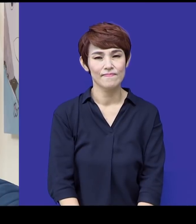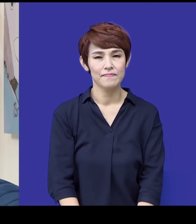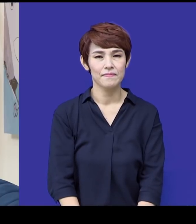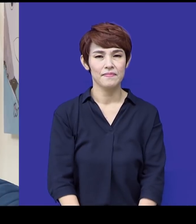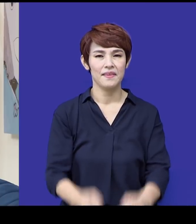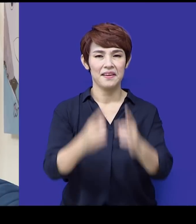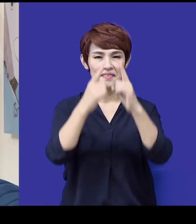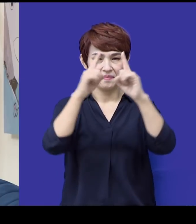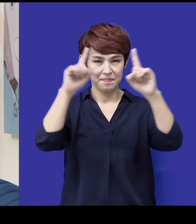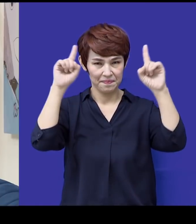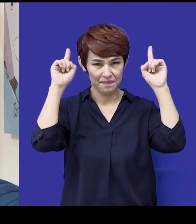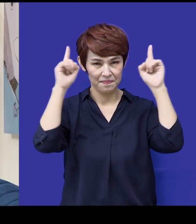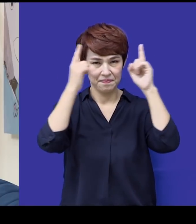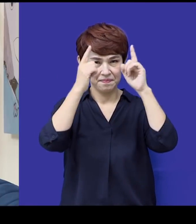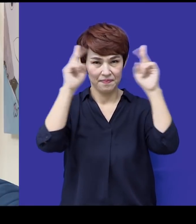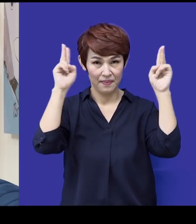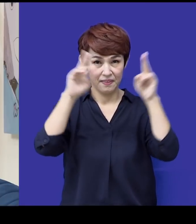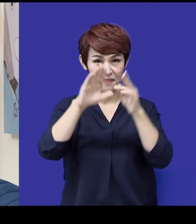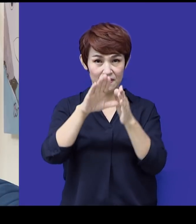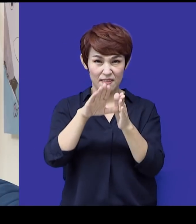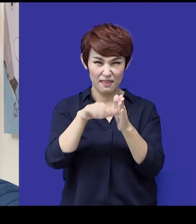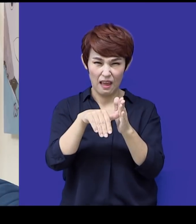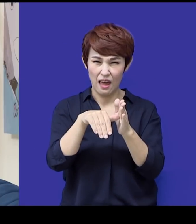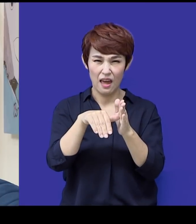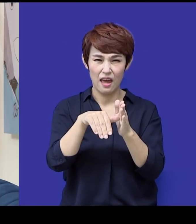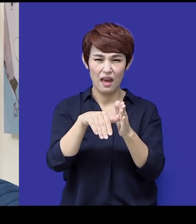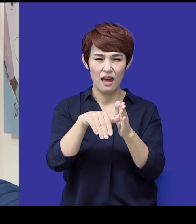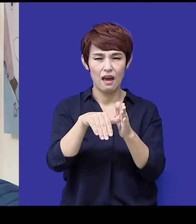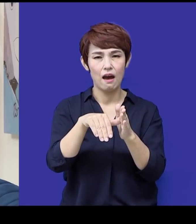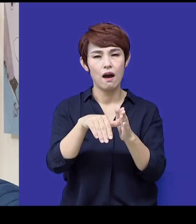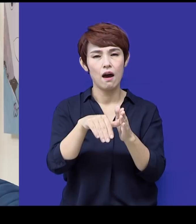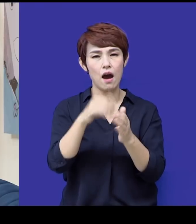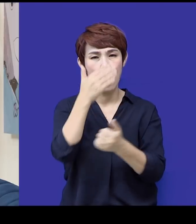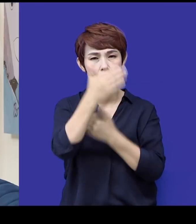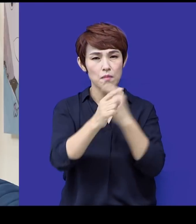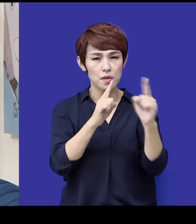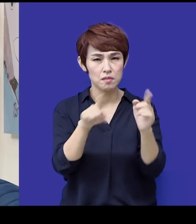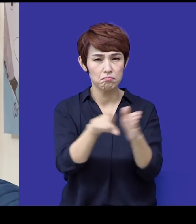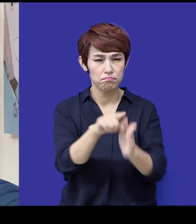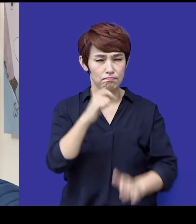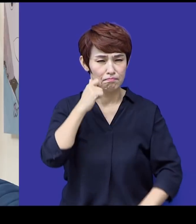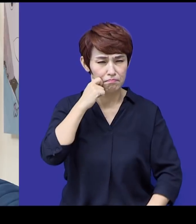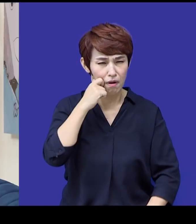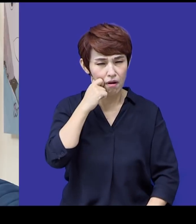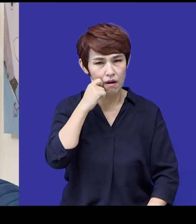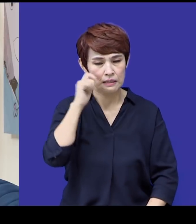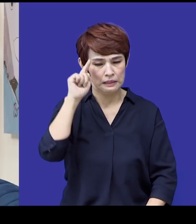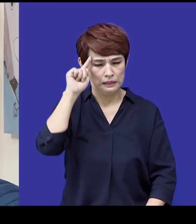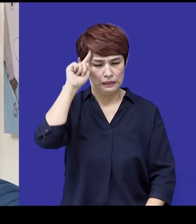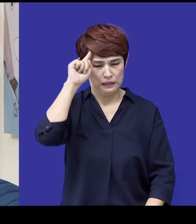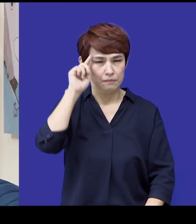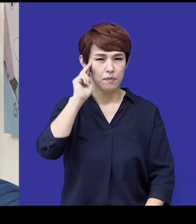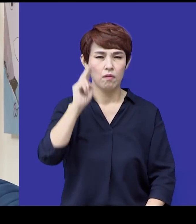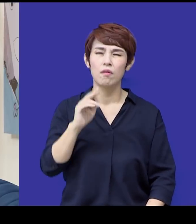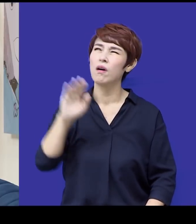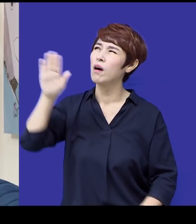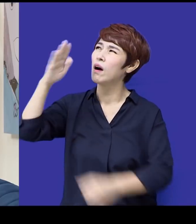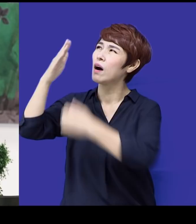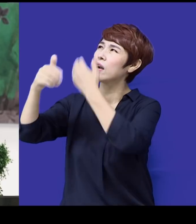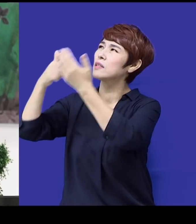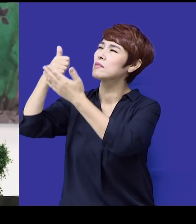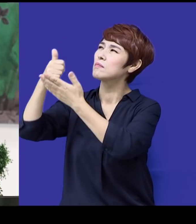대학교 1학년 한 2학년 때쯤 되니까 아이고 그게 스트레스가 돼가지고 예. 하나님 나 잠깐